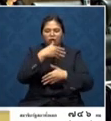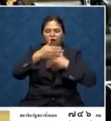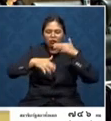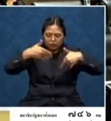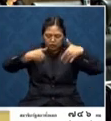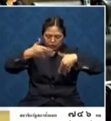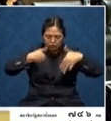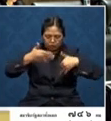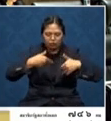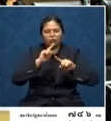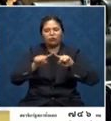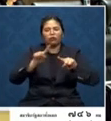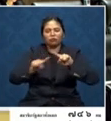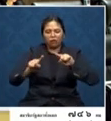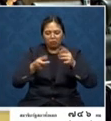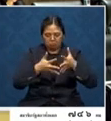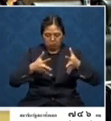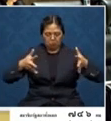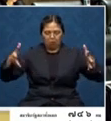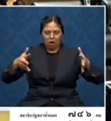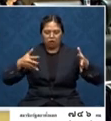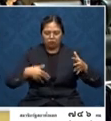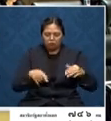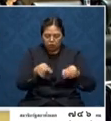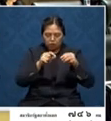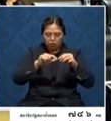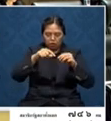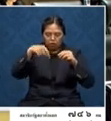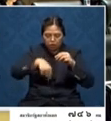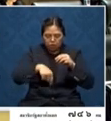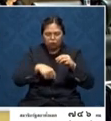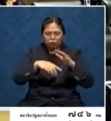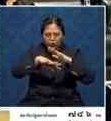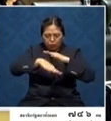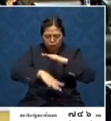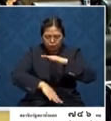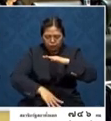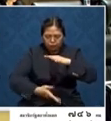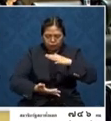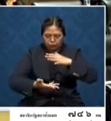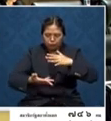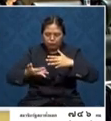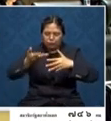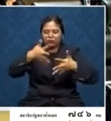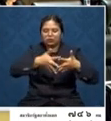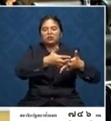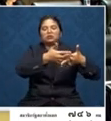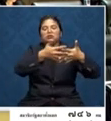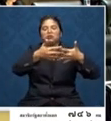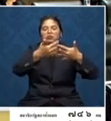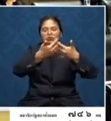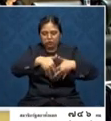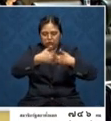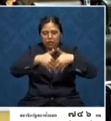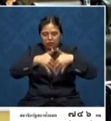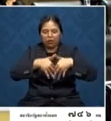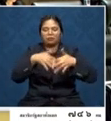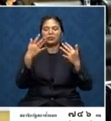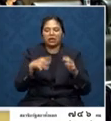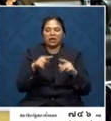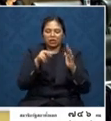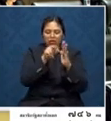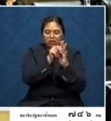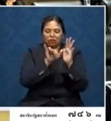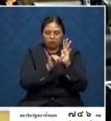ซึ่งเป็นการเปิดโอกาสให้คนไทยตั้งแต่ระดับฐานรากของประเทศไปจนถึงอุตสาหกรรมขนาดใหญ่ได้ประโยชน์จากนโยบายซอฟต์พาวเวอร์ค่ะ